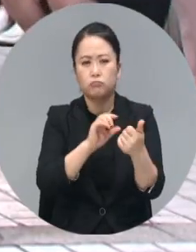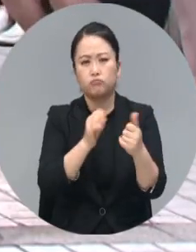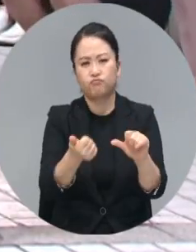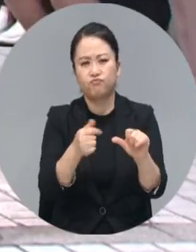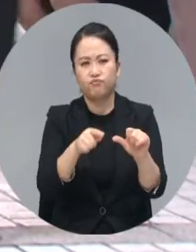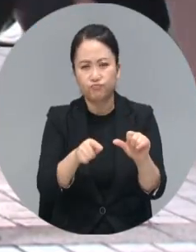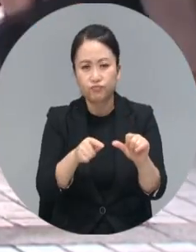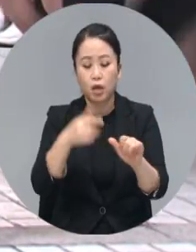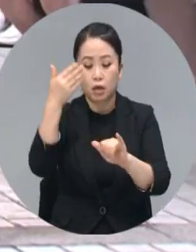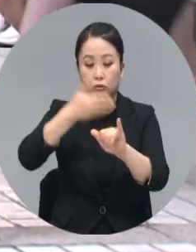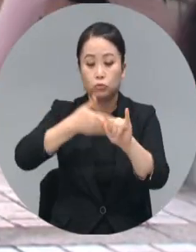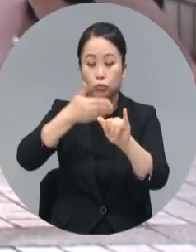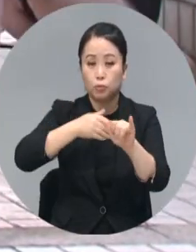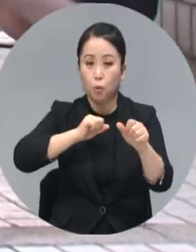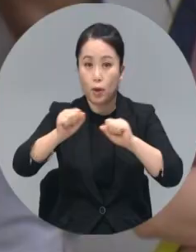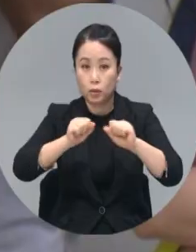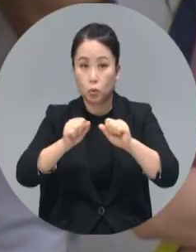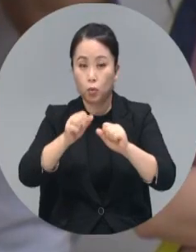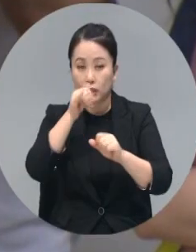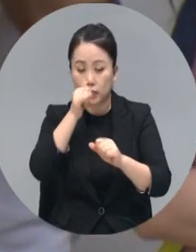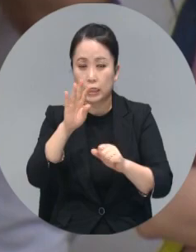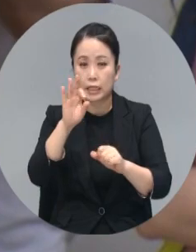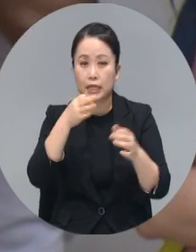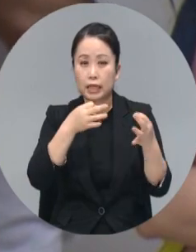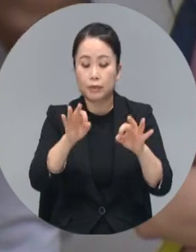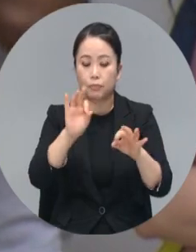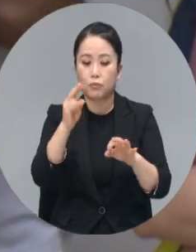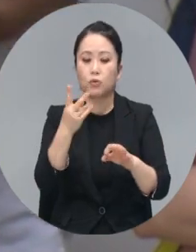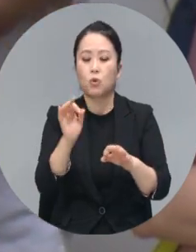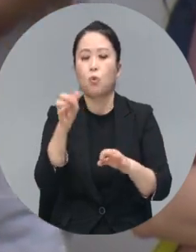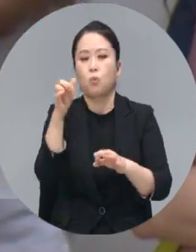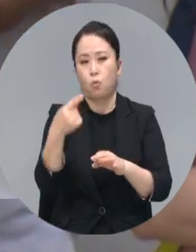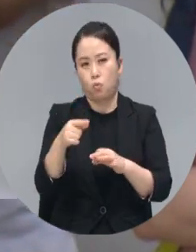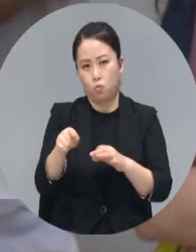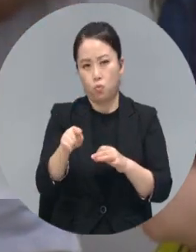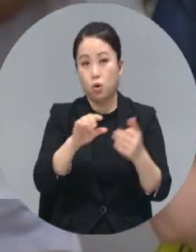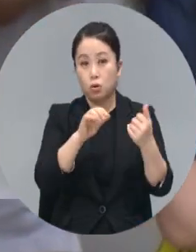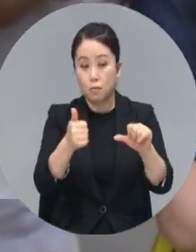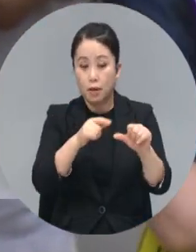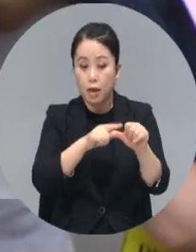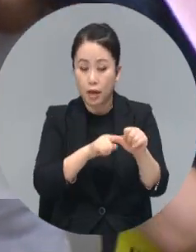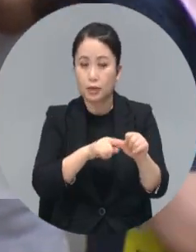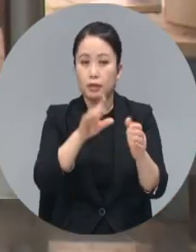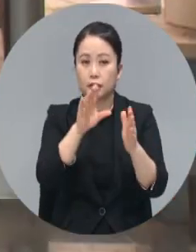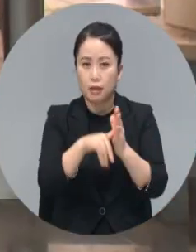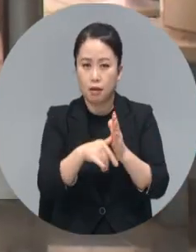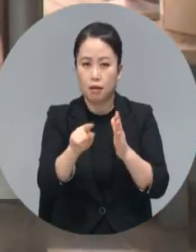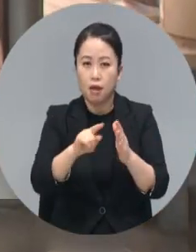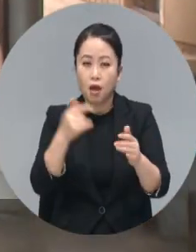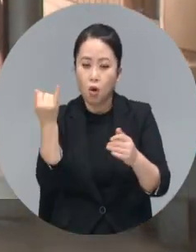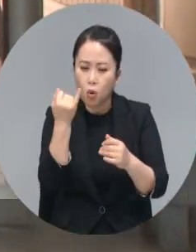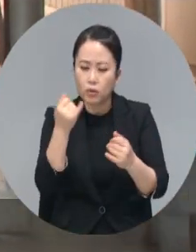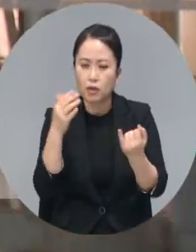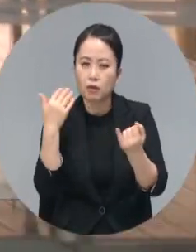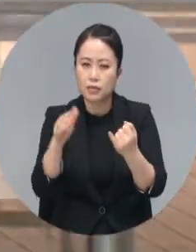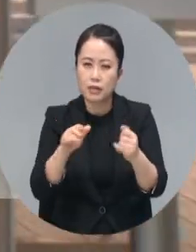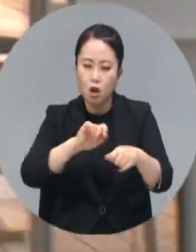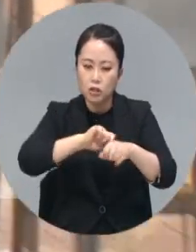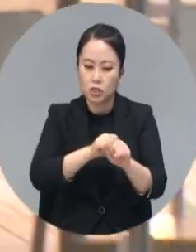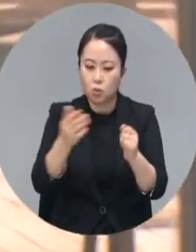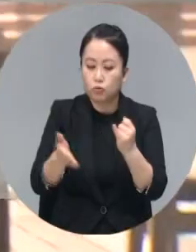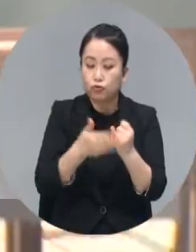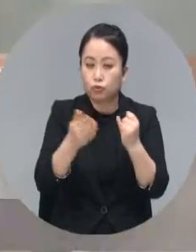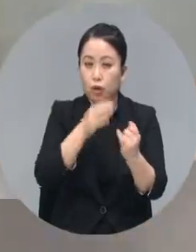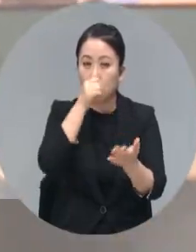남성은 유튜버로 활동했던 김용호 씨. 사망 당시 김 씨는 한 여성을 강제추행한 혐의로 기소돼 징역